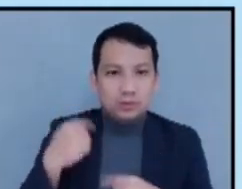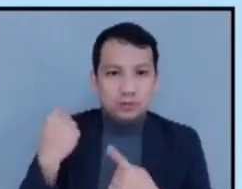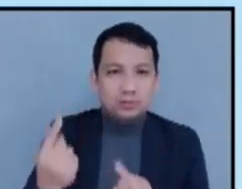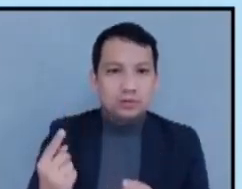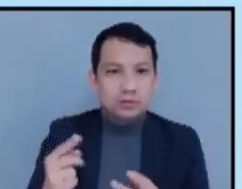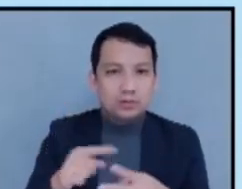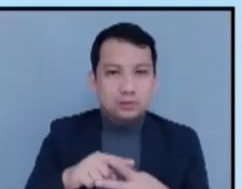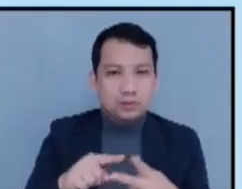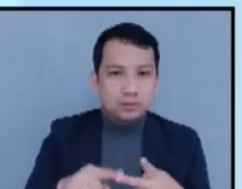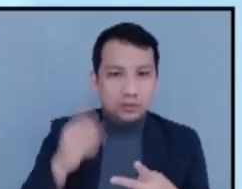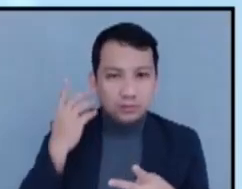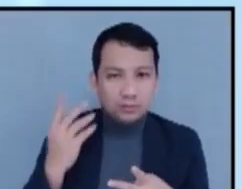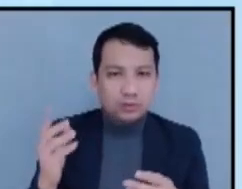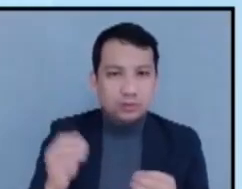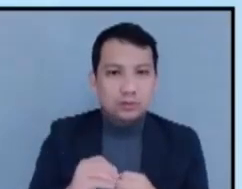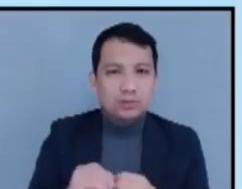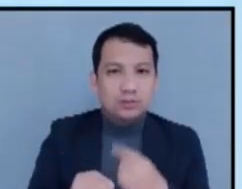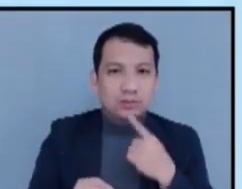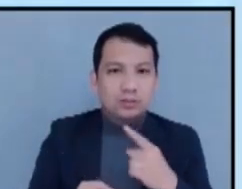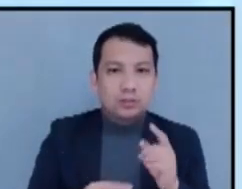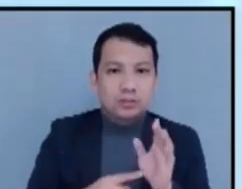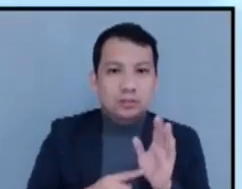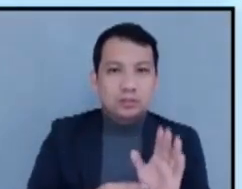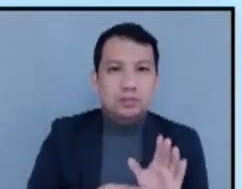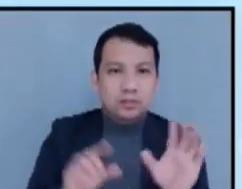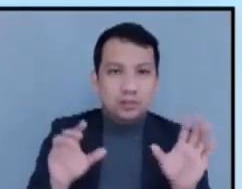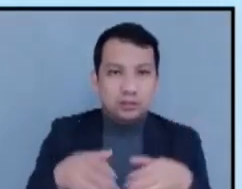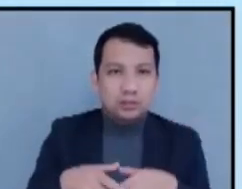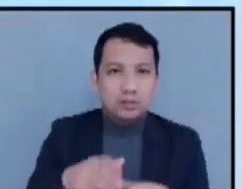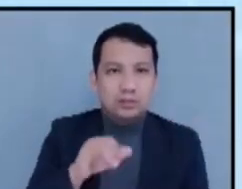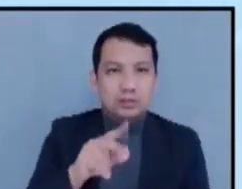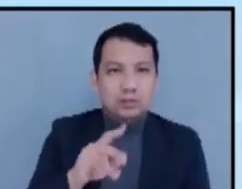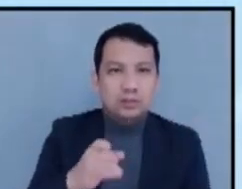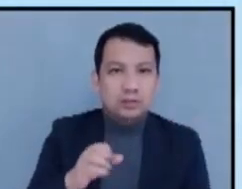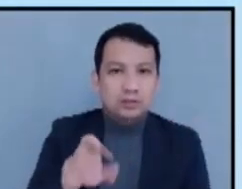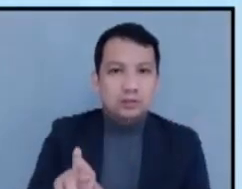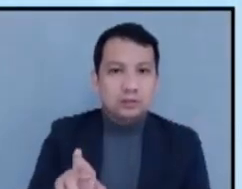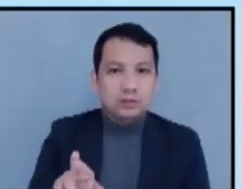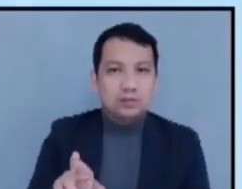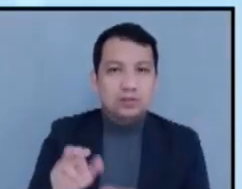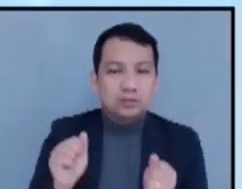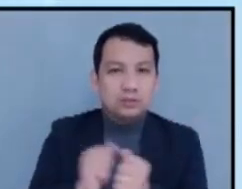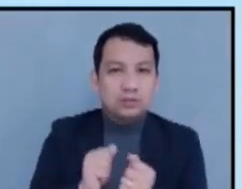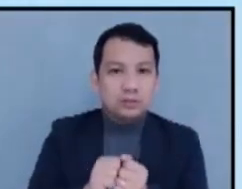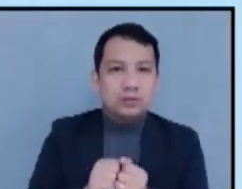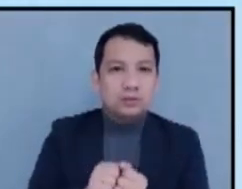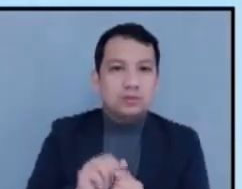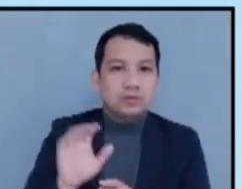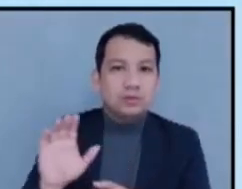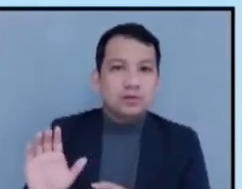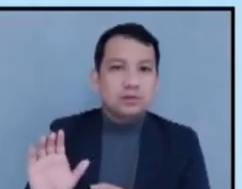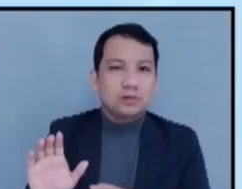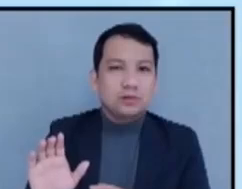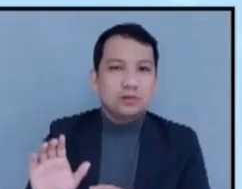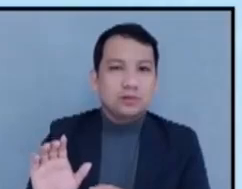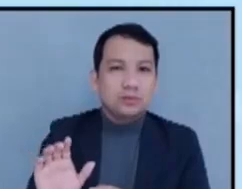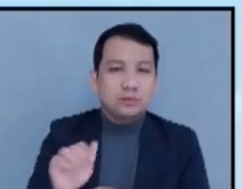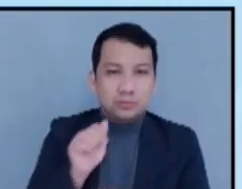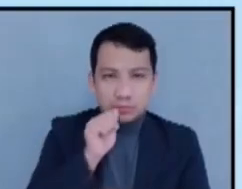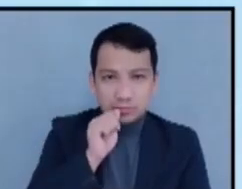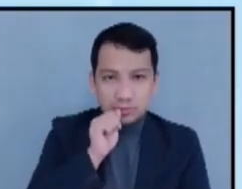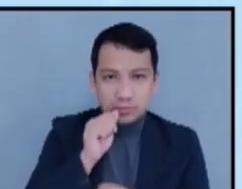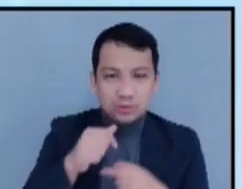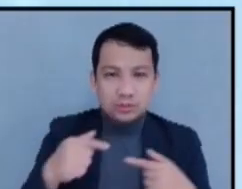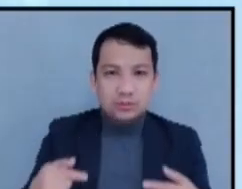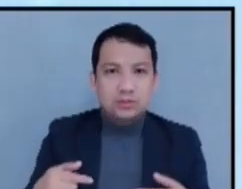pelikula ng epic superhero team-up series ni Avengers. Yan ay ang Avengers Secret Wars at